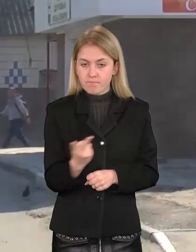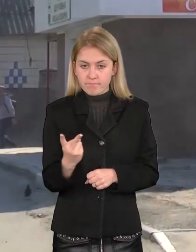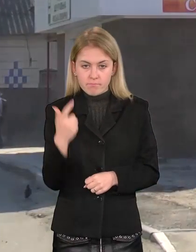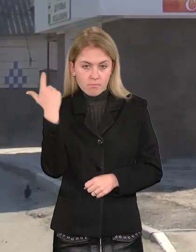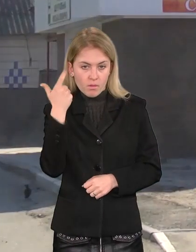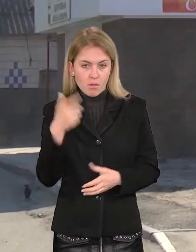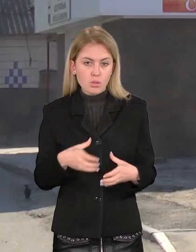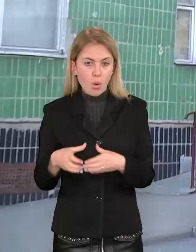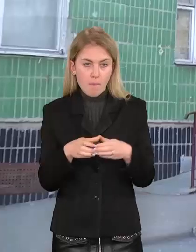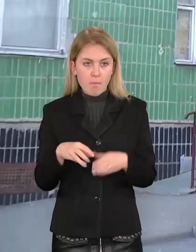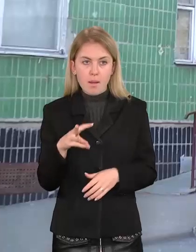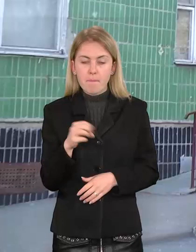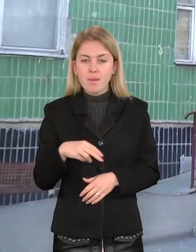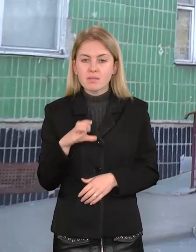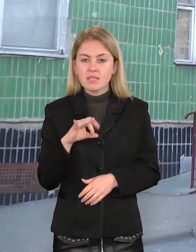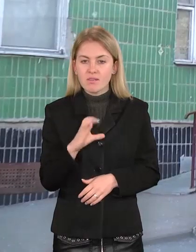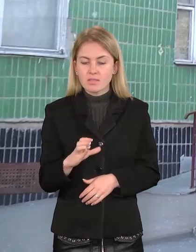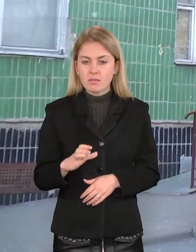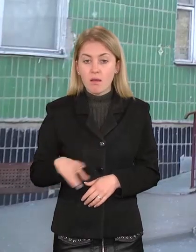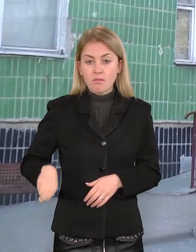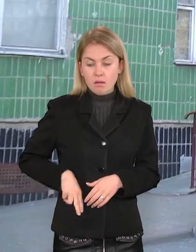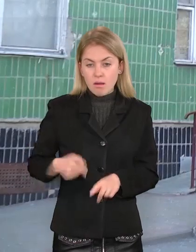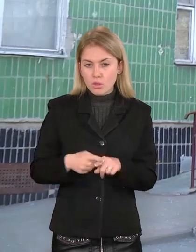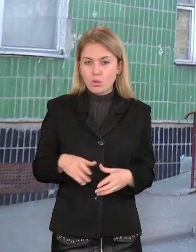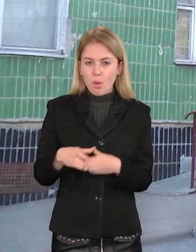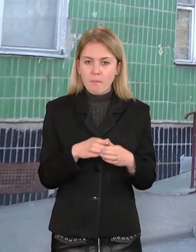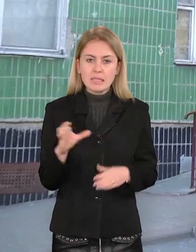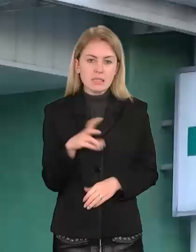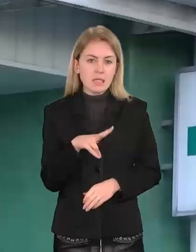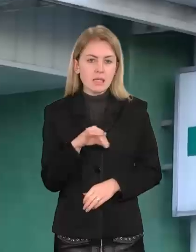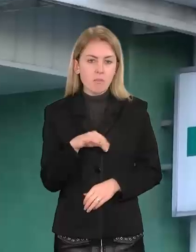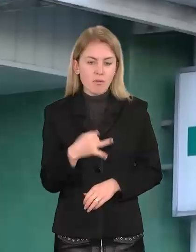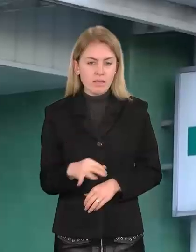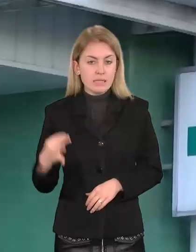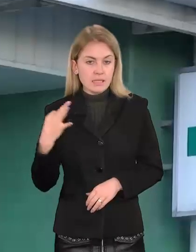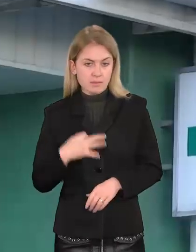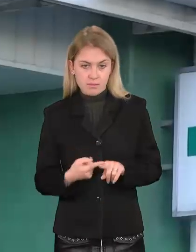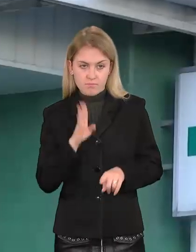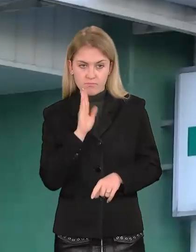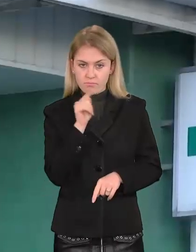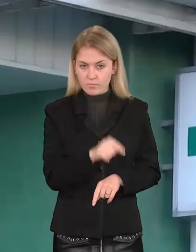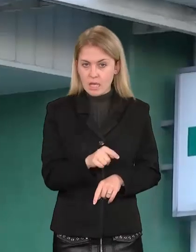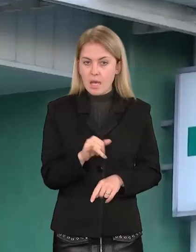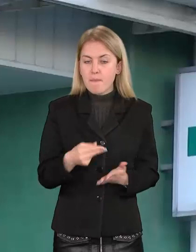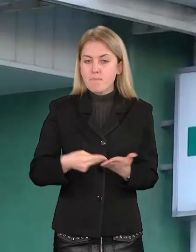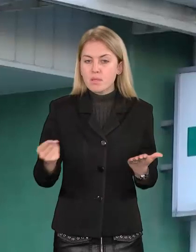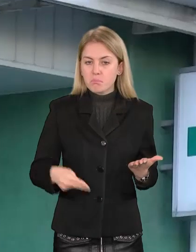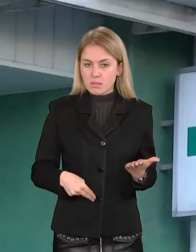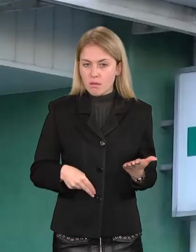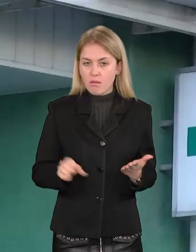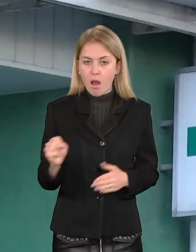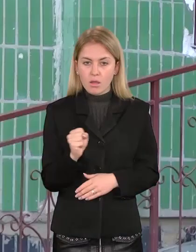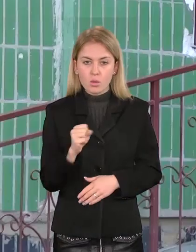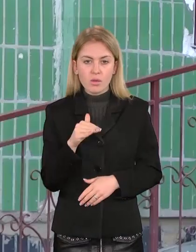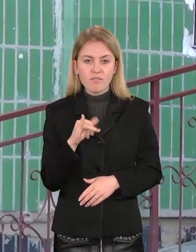власності компанії «Медсервіс». Директор компанії – Сергій Липовий, син Світлани Липової, а підписант у компанії –